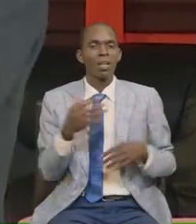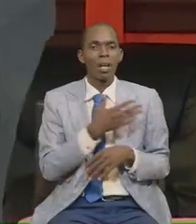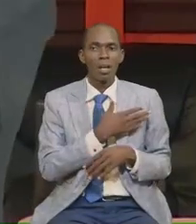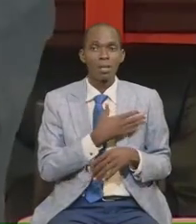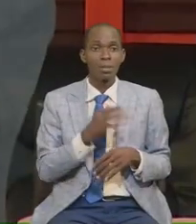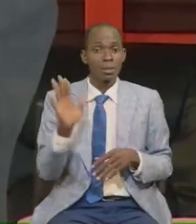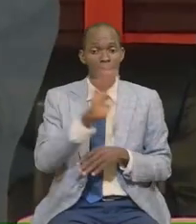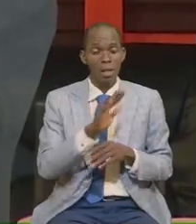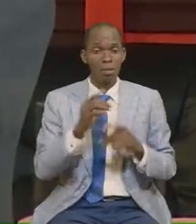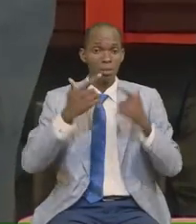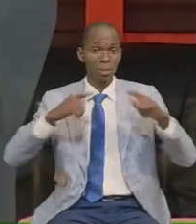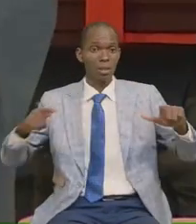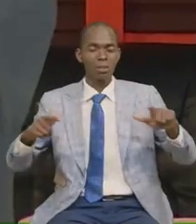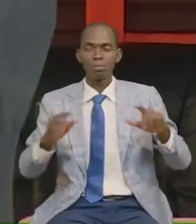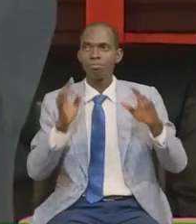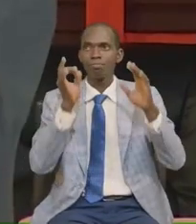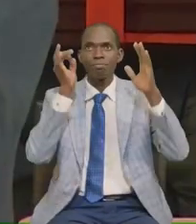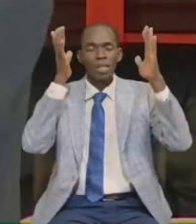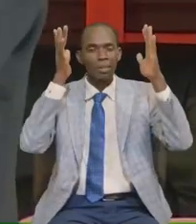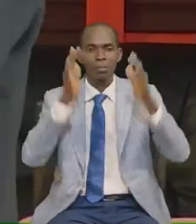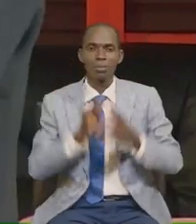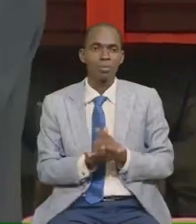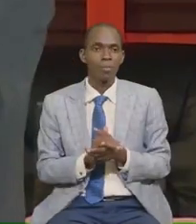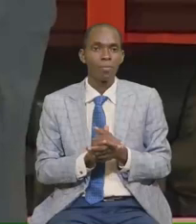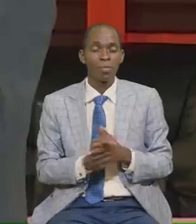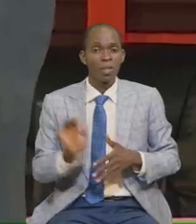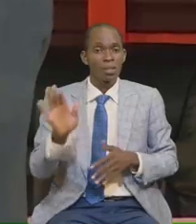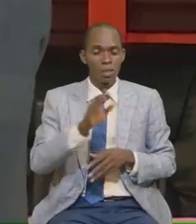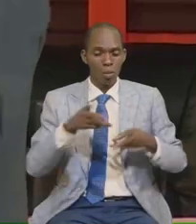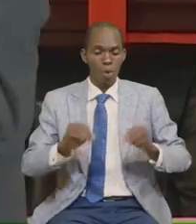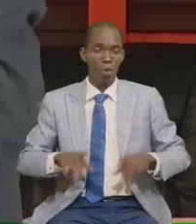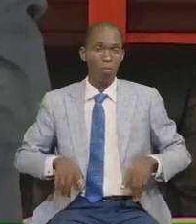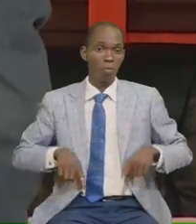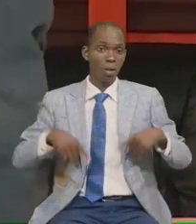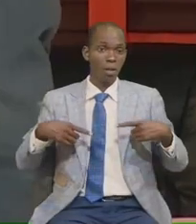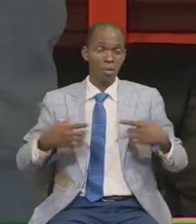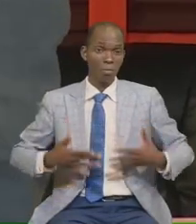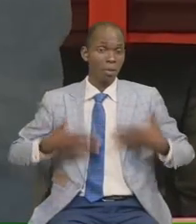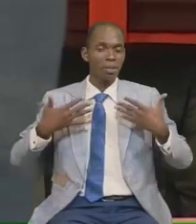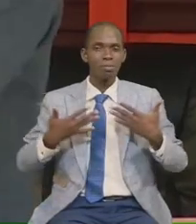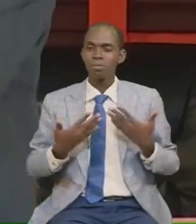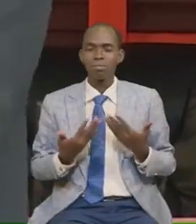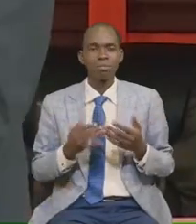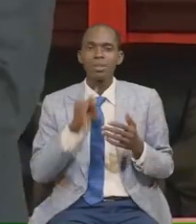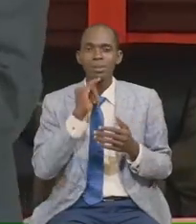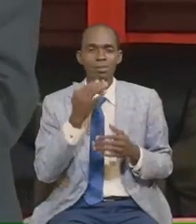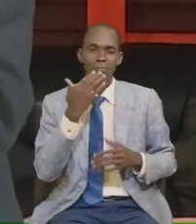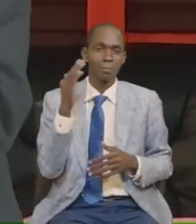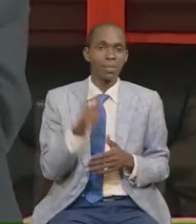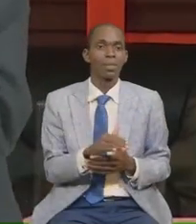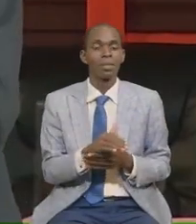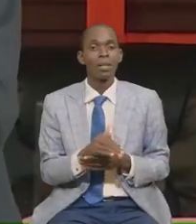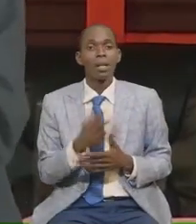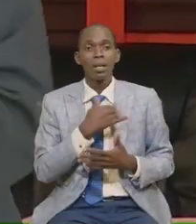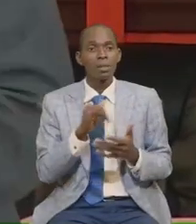langage terrible, leur disposition horrible. On dit, étant